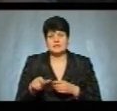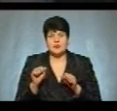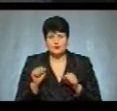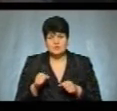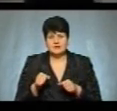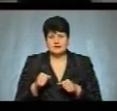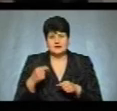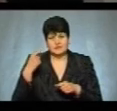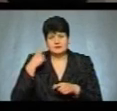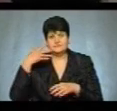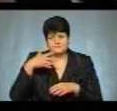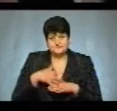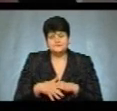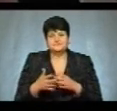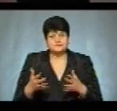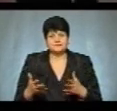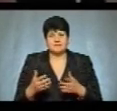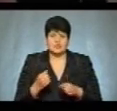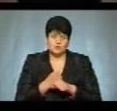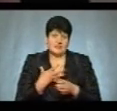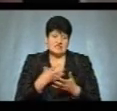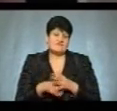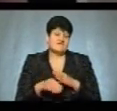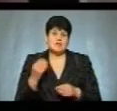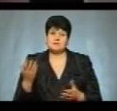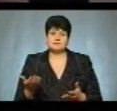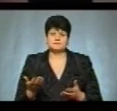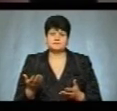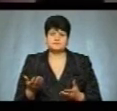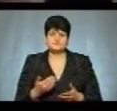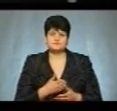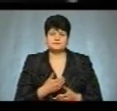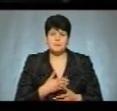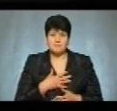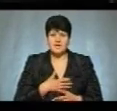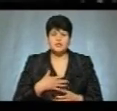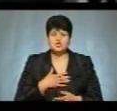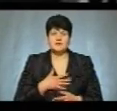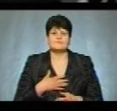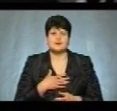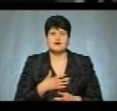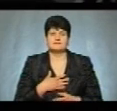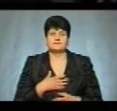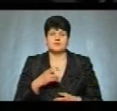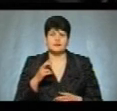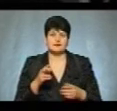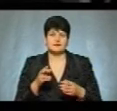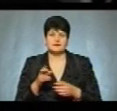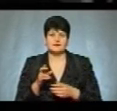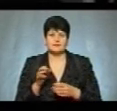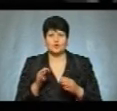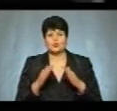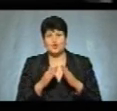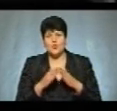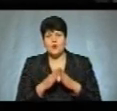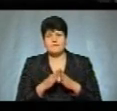дозріла до того віку і зробила свій вибір. Переживав, бо все десь то вдома,